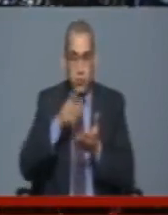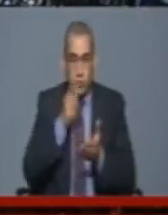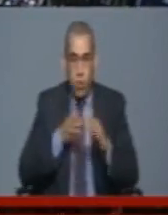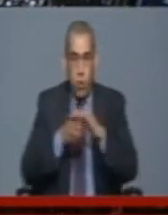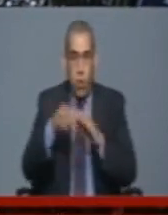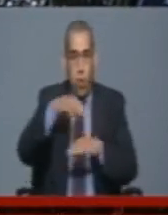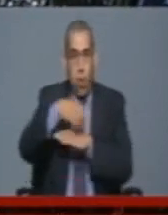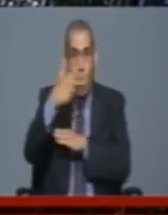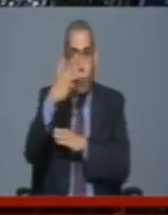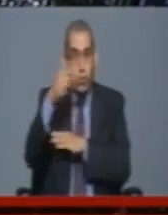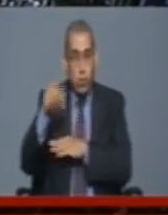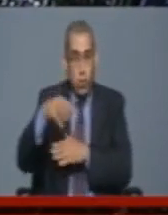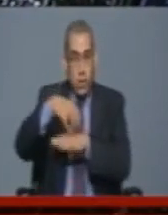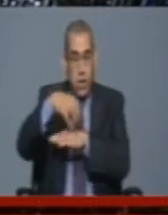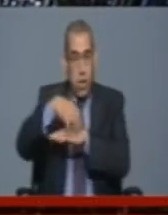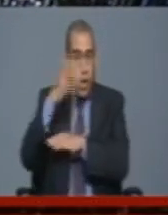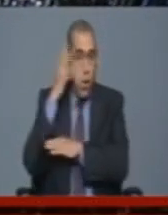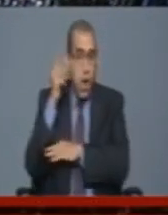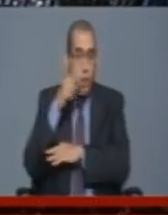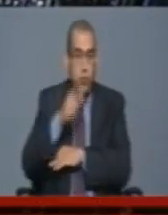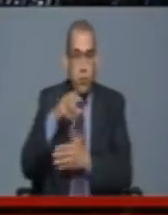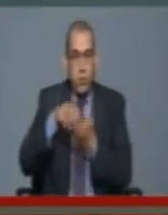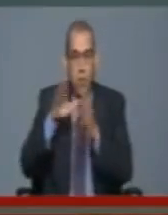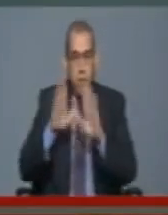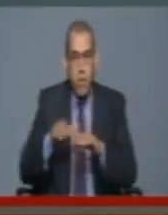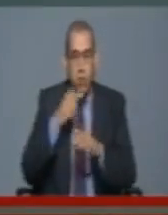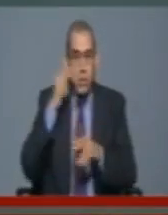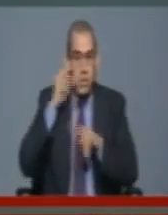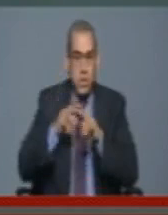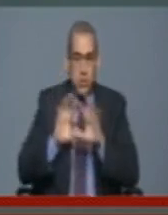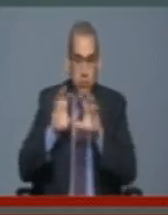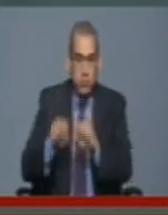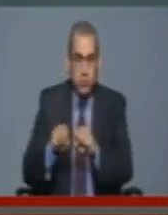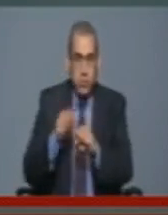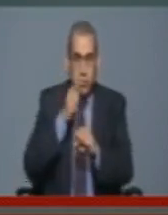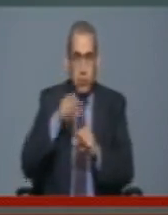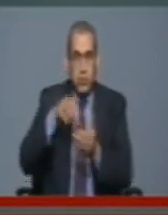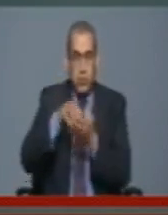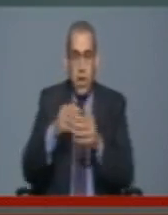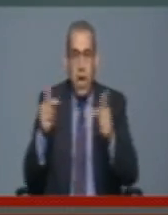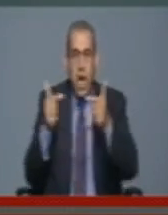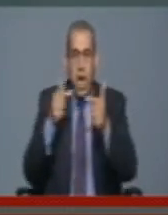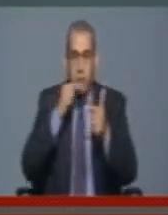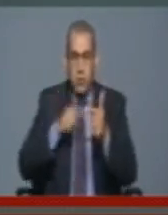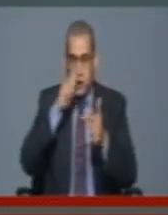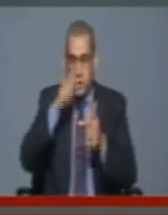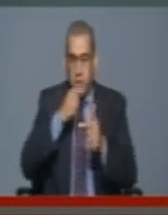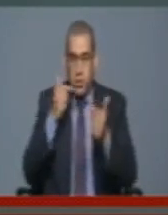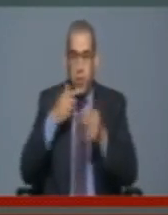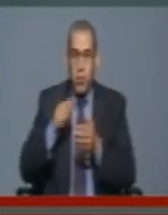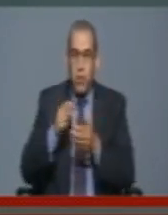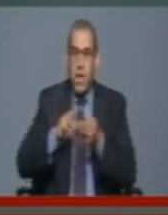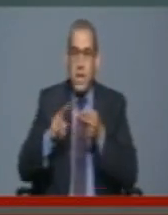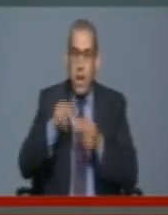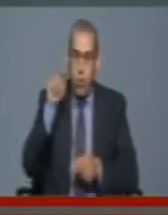فالقدس كما يروج ويقول الاحتلال هي مفتاح الحرب ومفتاح السلام.